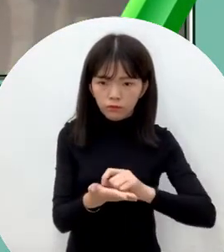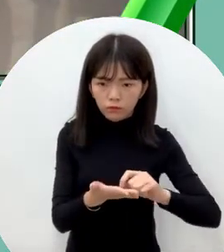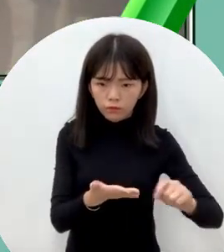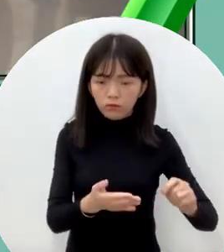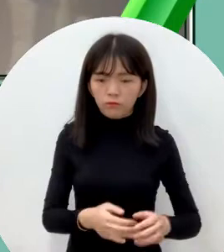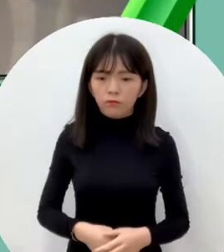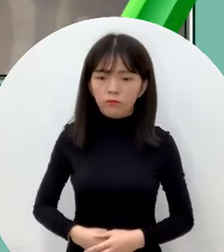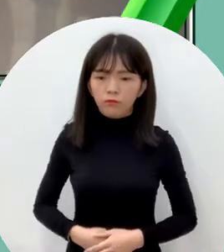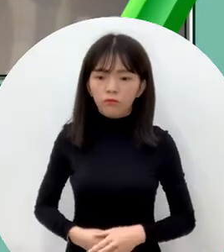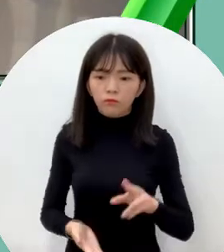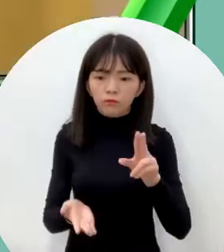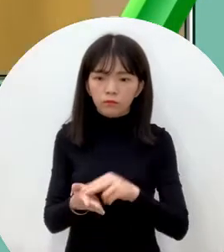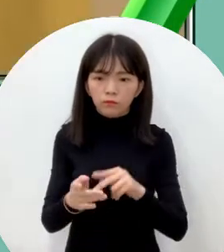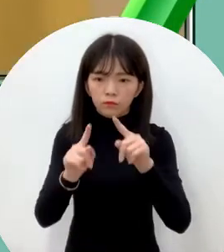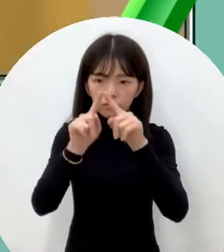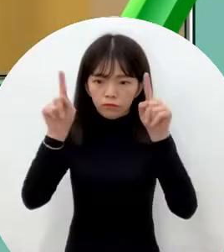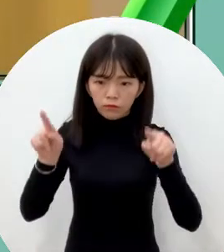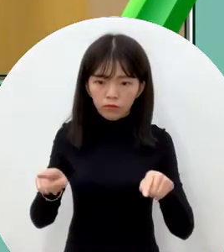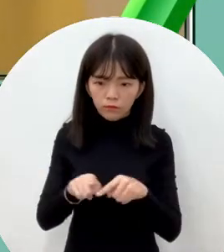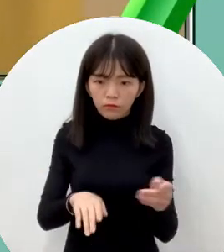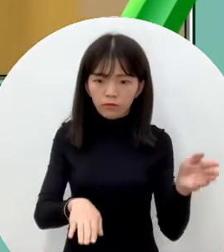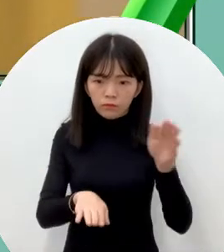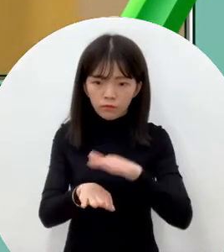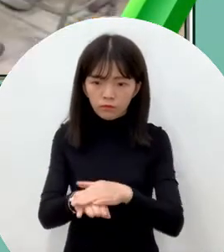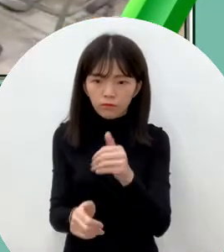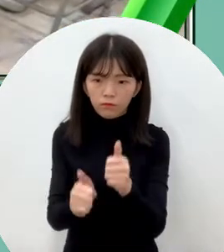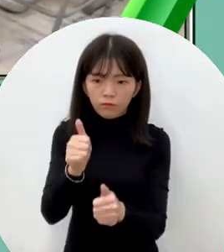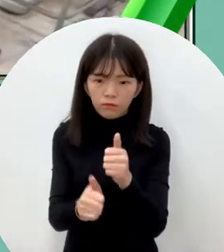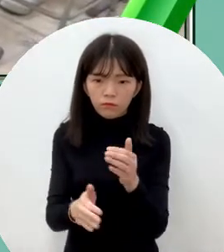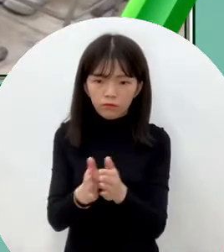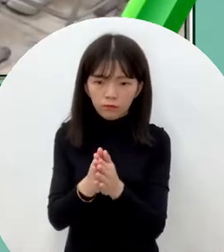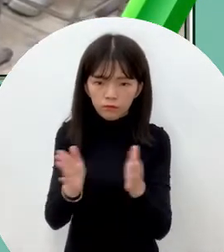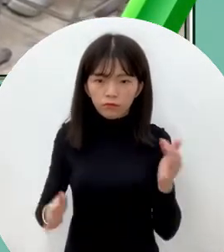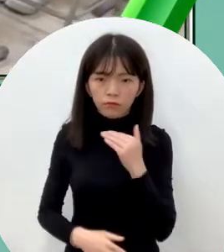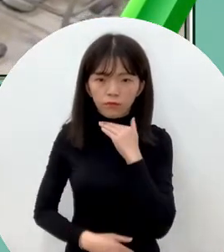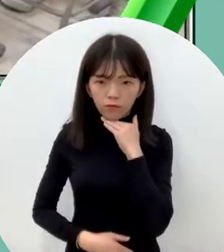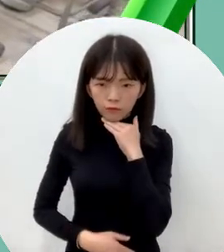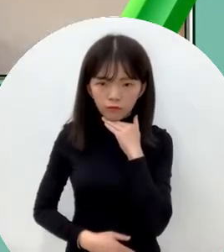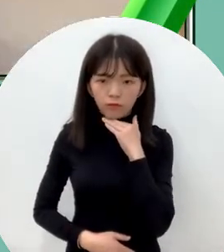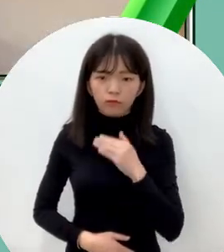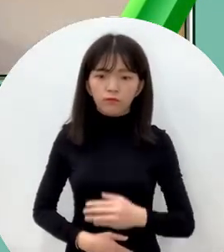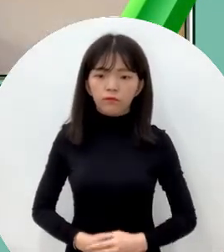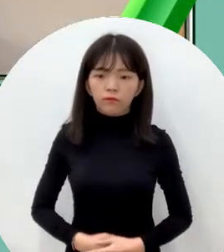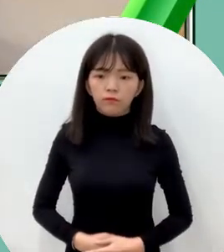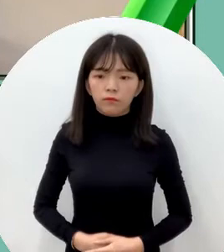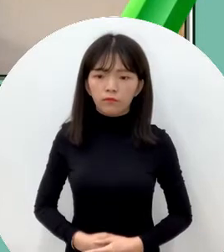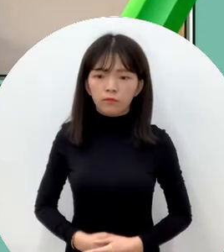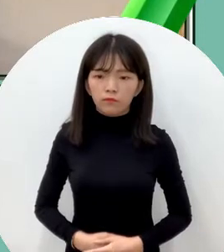이후에는 문제지 표지를 덮은 상태로 볼령이 울릴 때까지 기다립니다.